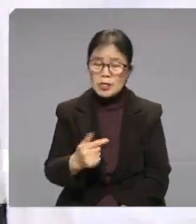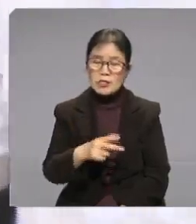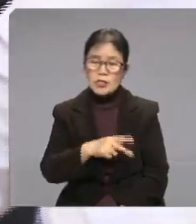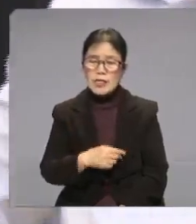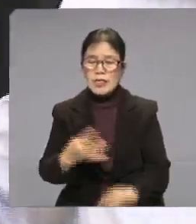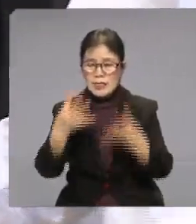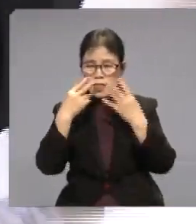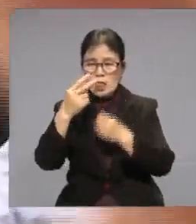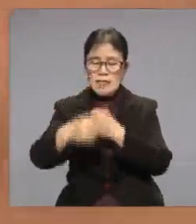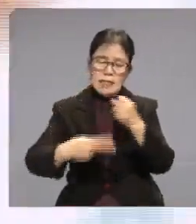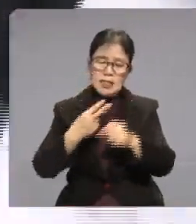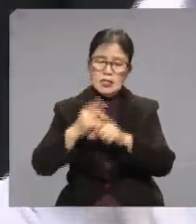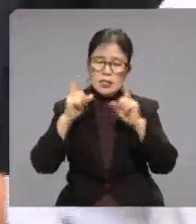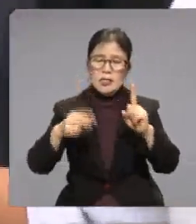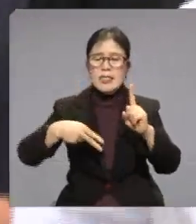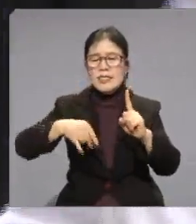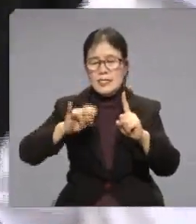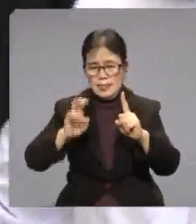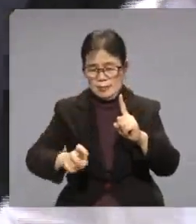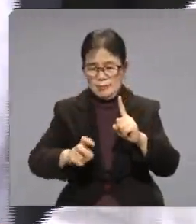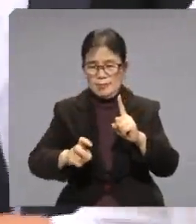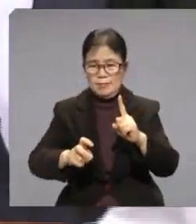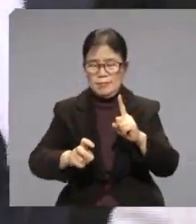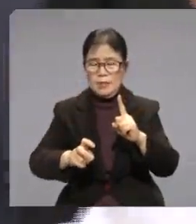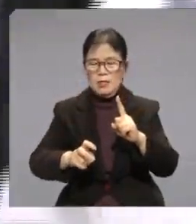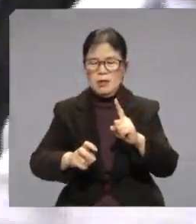징역 2년을 선고한 1심 판결에